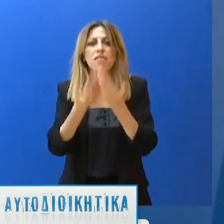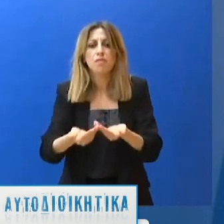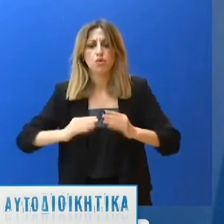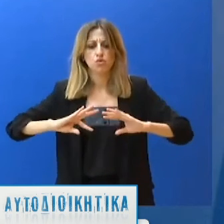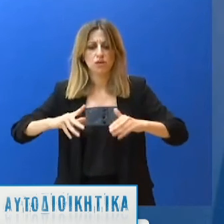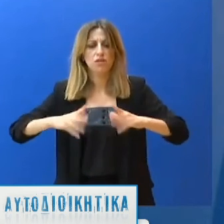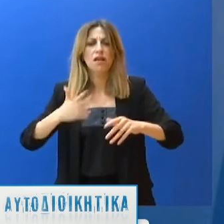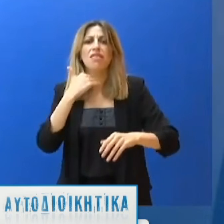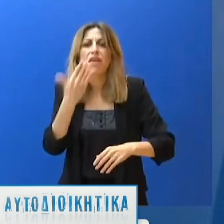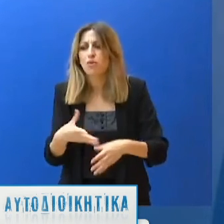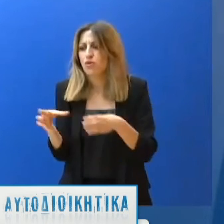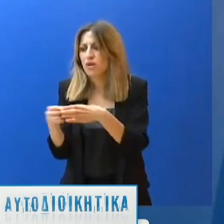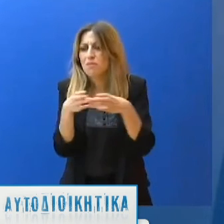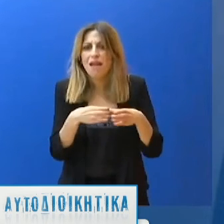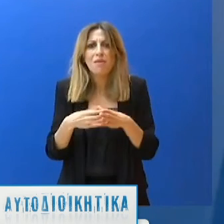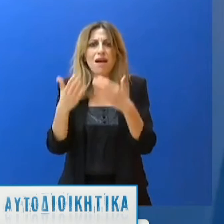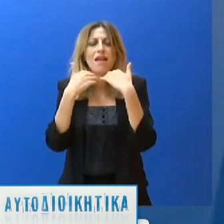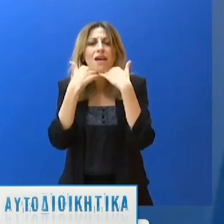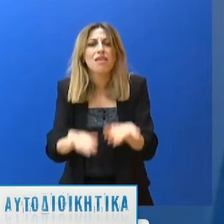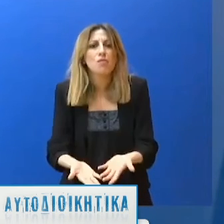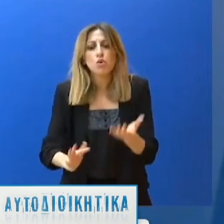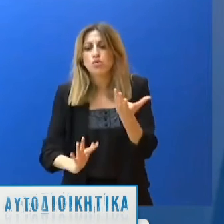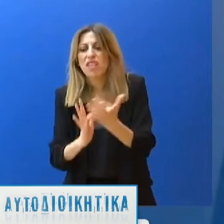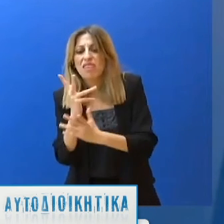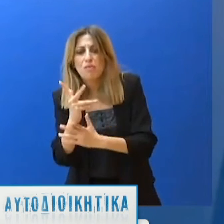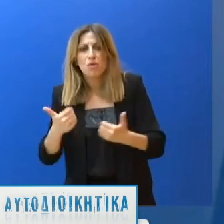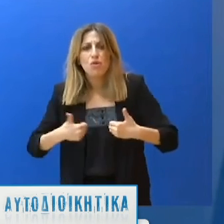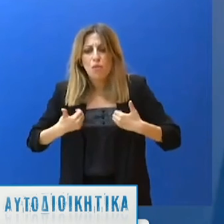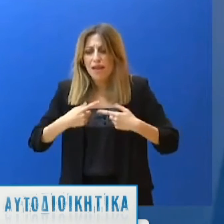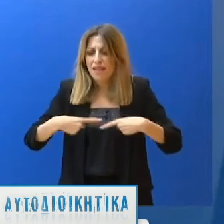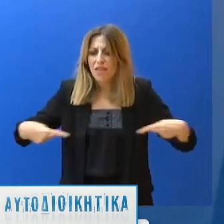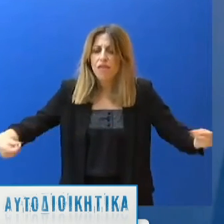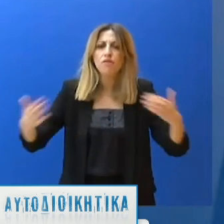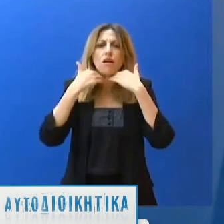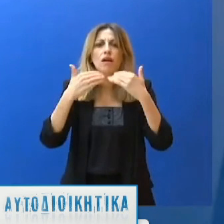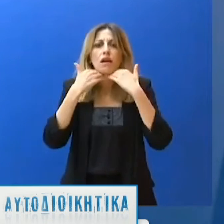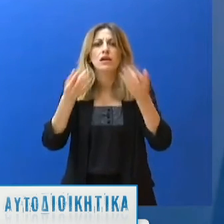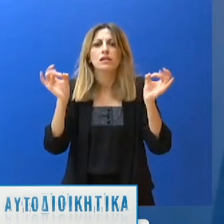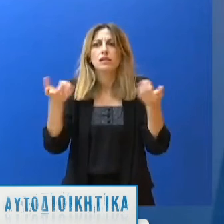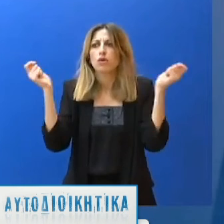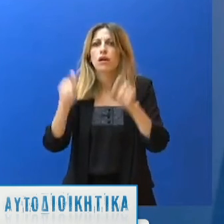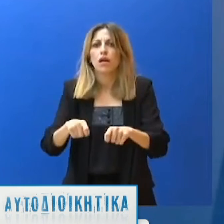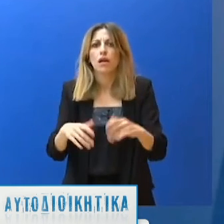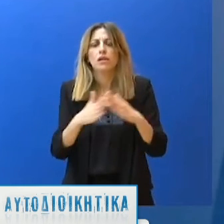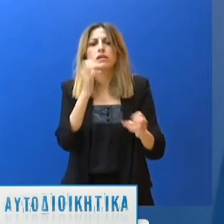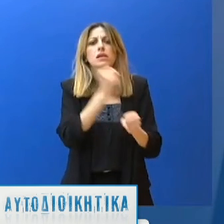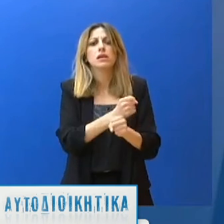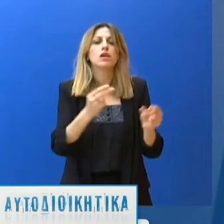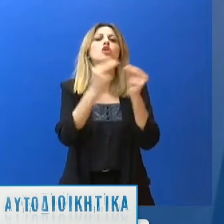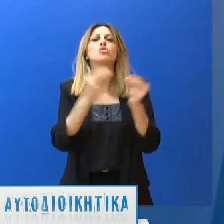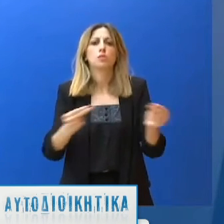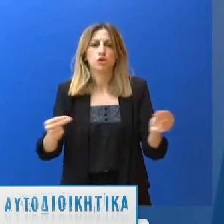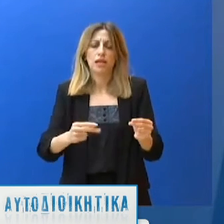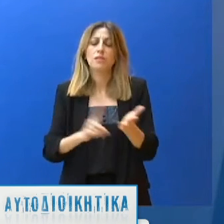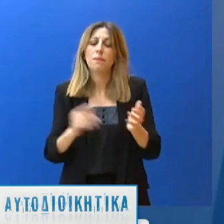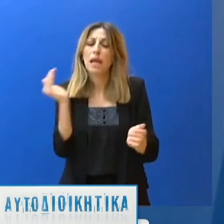τους επιδρά αρνητικά στην ψυχοσυναισθηματική τους υγεία. Συμφωνήθηκε επομένως να ανοίξουν τα ΚΔΙΦ για